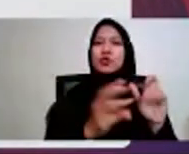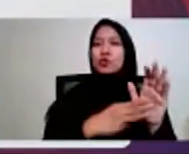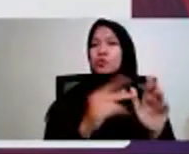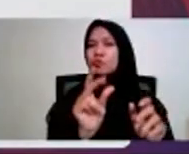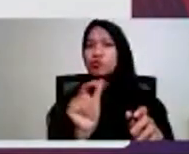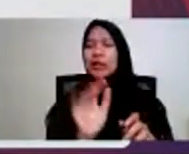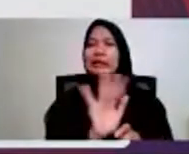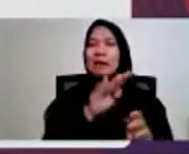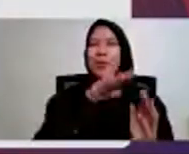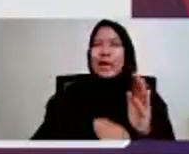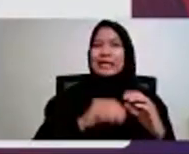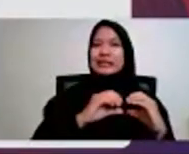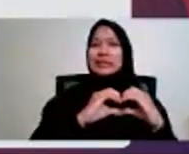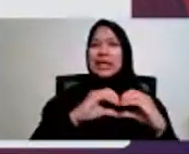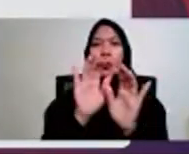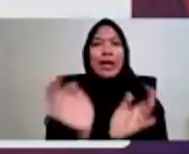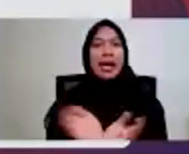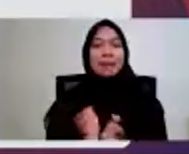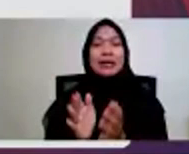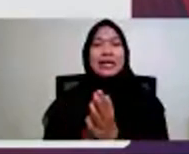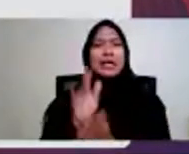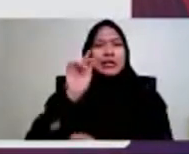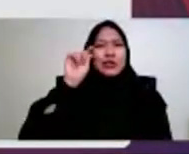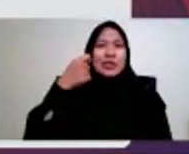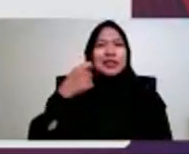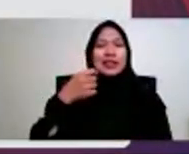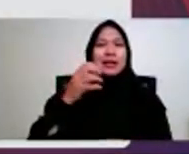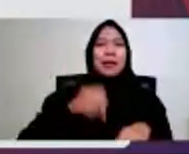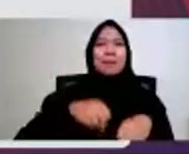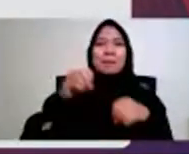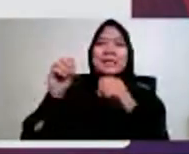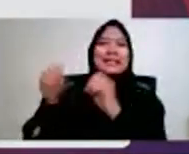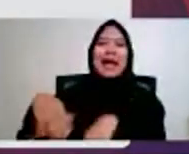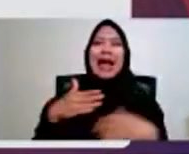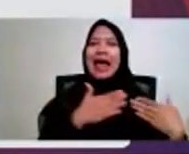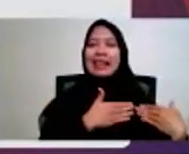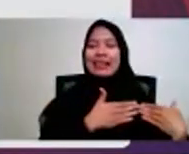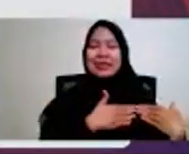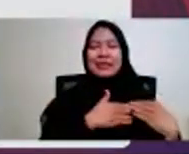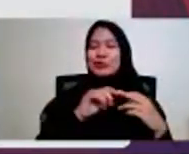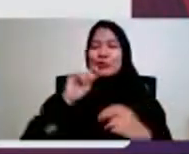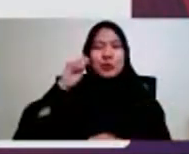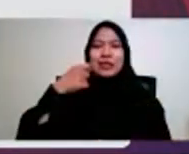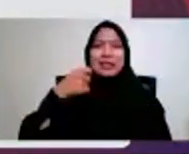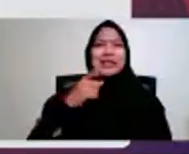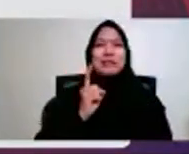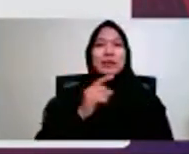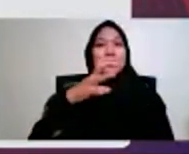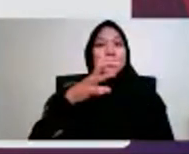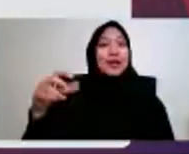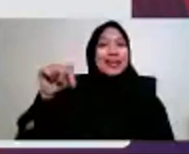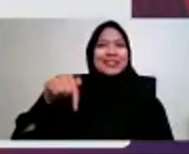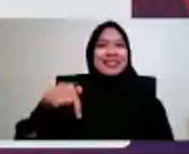dan tentu saja sulit hit saya untuk pindah ke lain hati Nah hatinya sore ini Mari